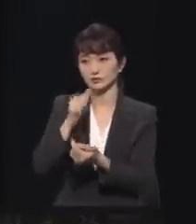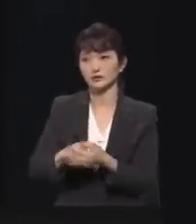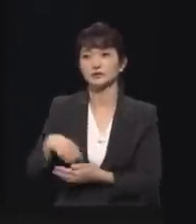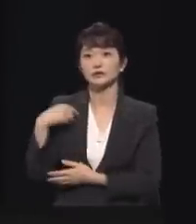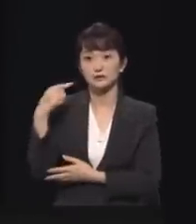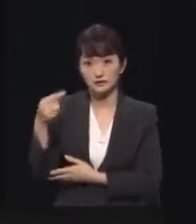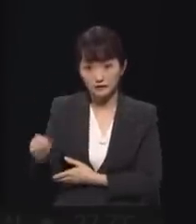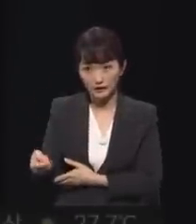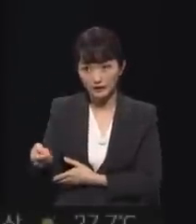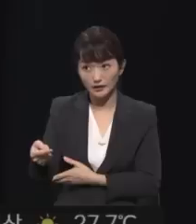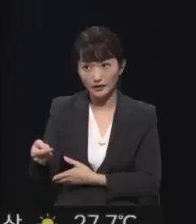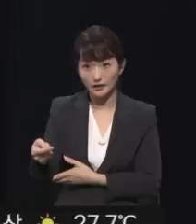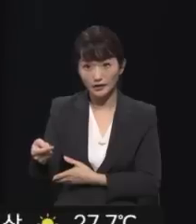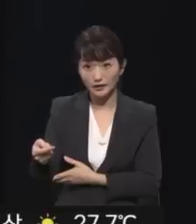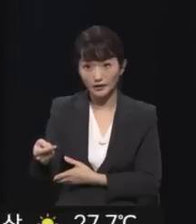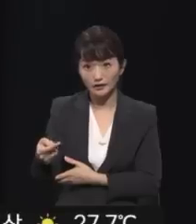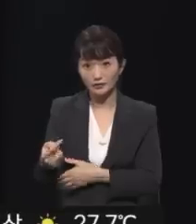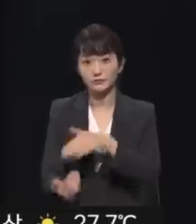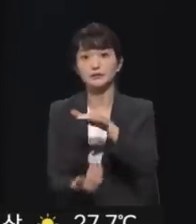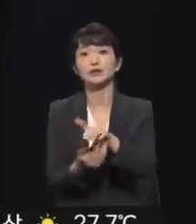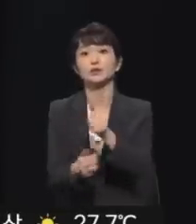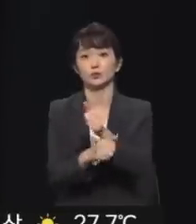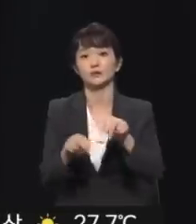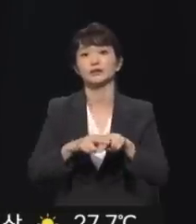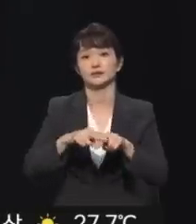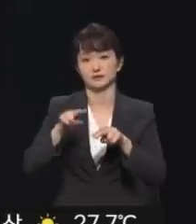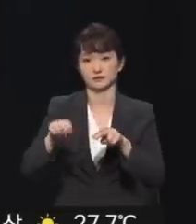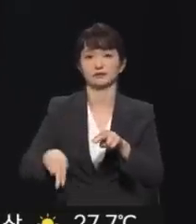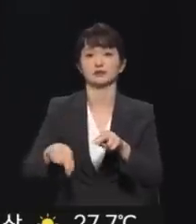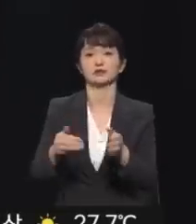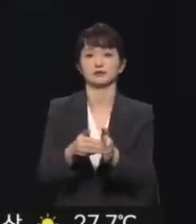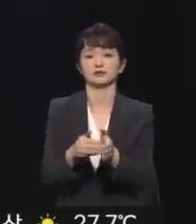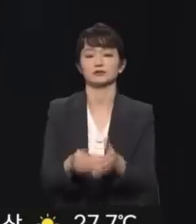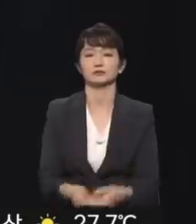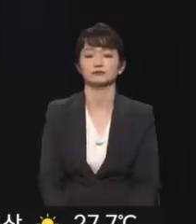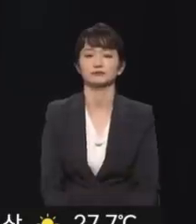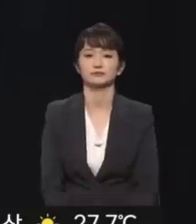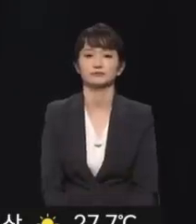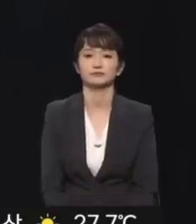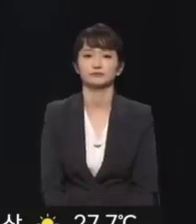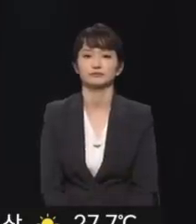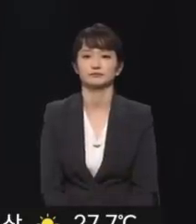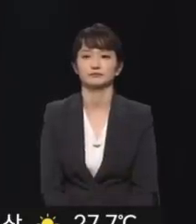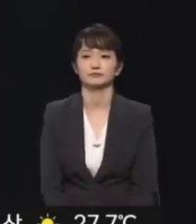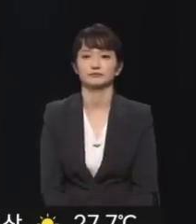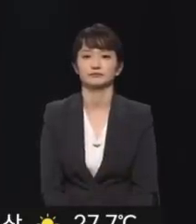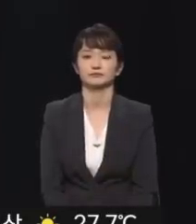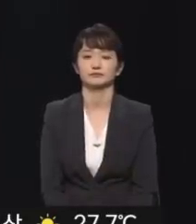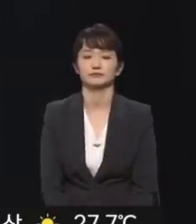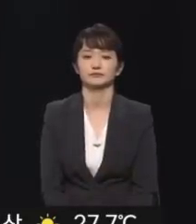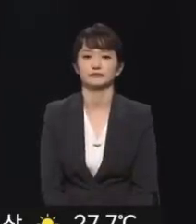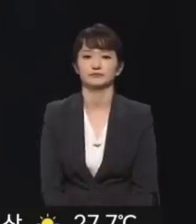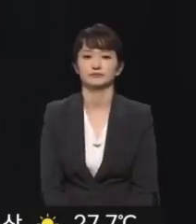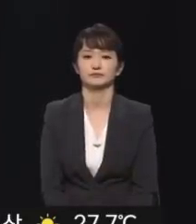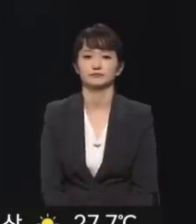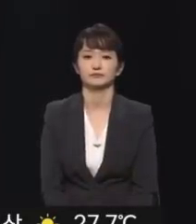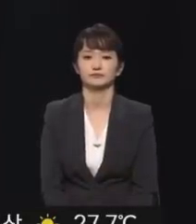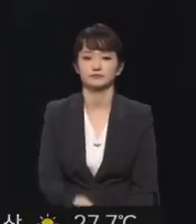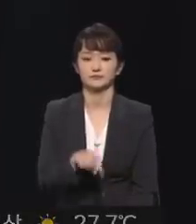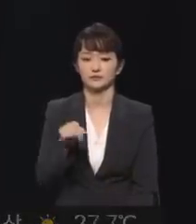사태 전 되요 그래야 그 이런 2 사람들은 예를 드는데 냈습니다 그렇죠 아까 그러나 그 상황에서 는 기능 상실로 볼 수 없다는